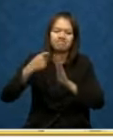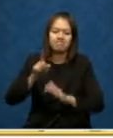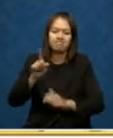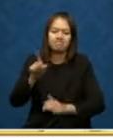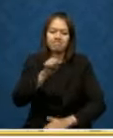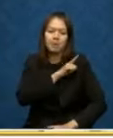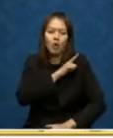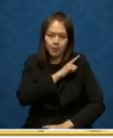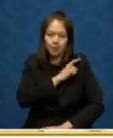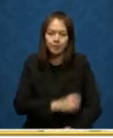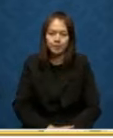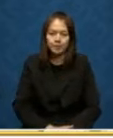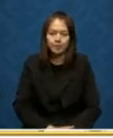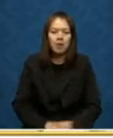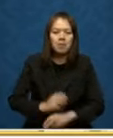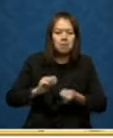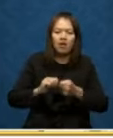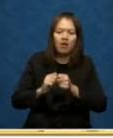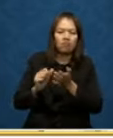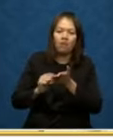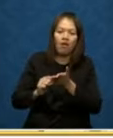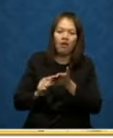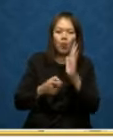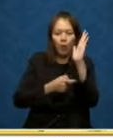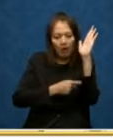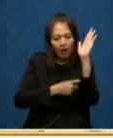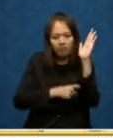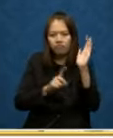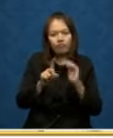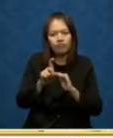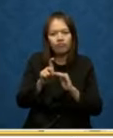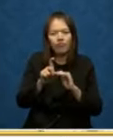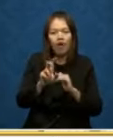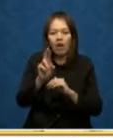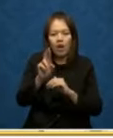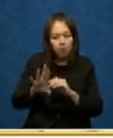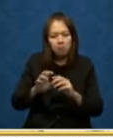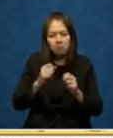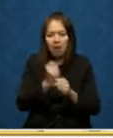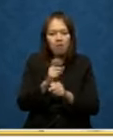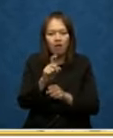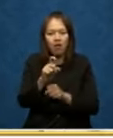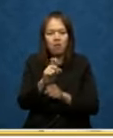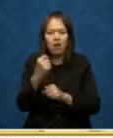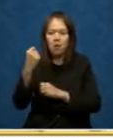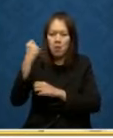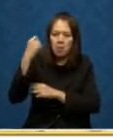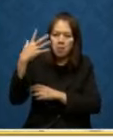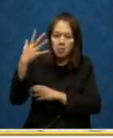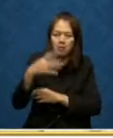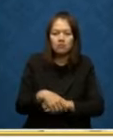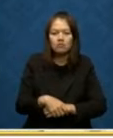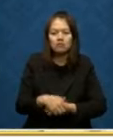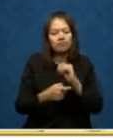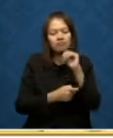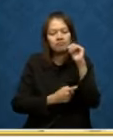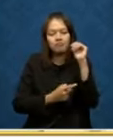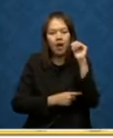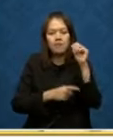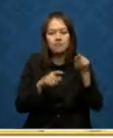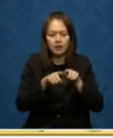ไม่สามารถแก้ปัญหาเรื่องราคายางอย่างเป็นระบบและมีความมั่นคงได้ยางพาราก็เช่นกันนะครับ